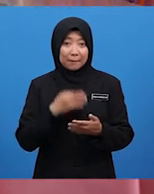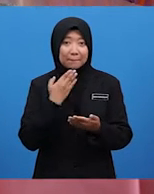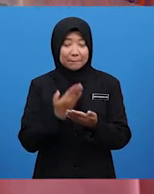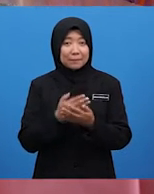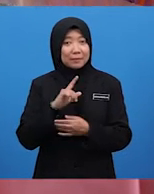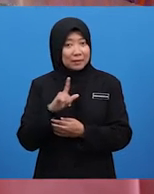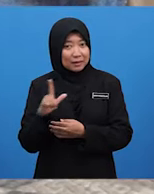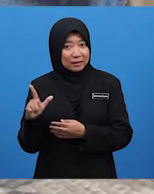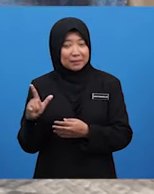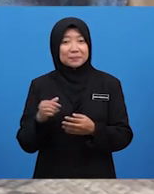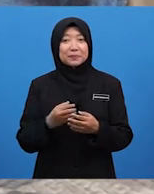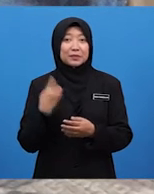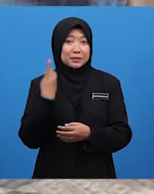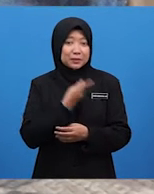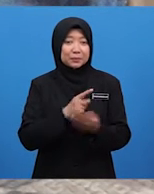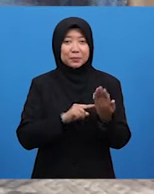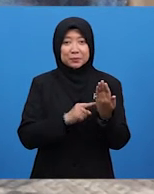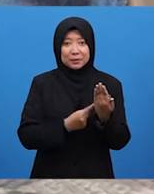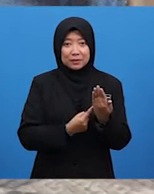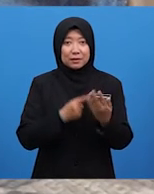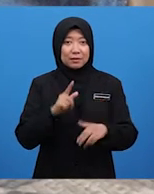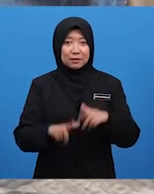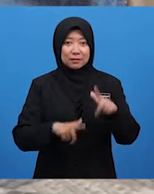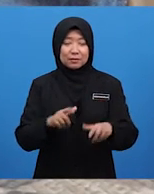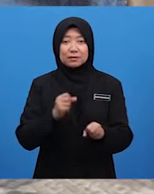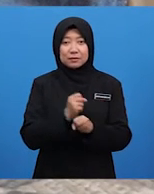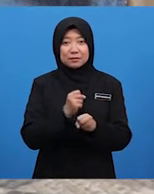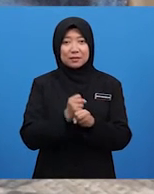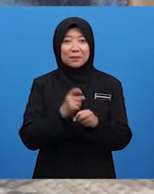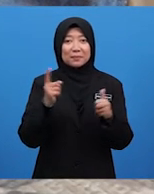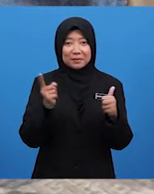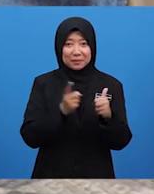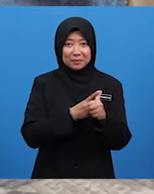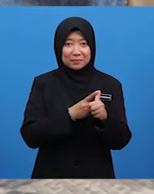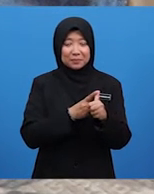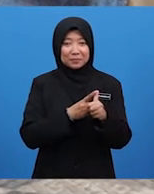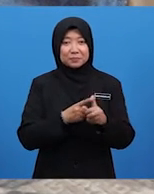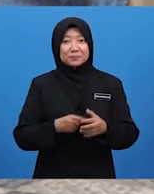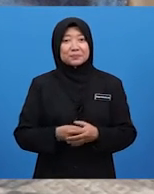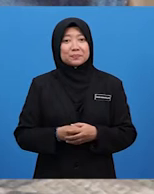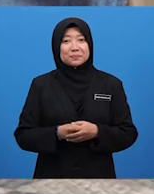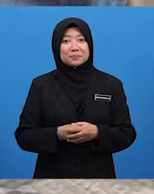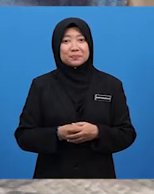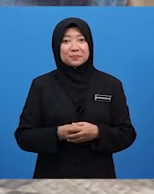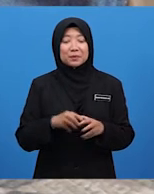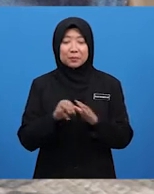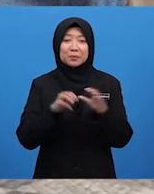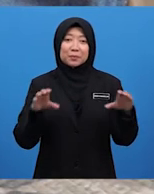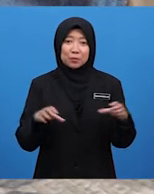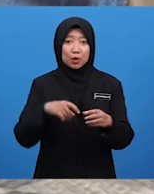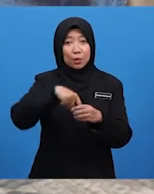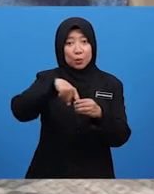Baiklah, murid-murid, kita mulakan langkah kerja yang pertama, iaitu membuat